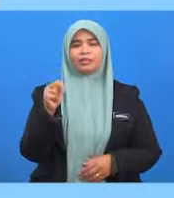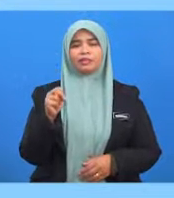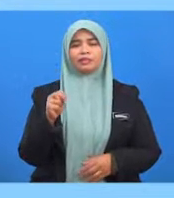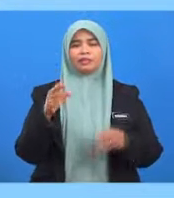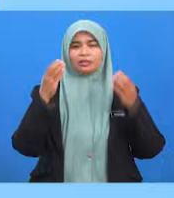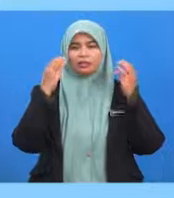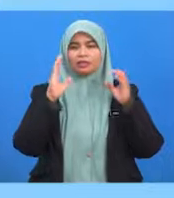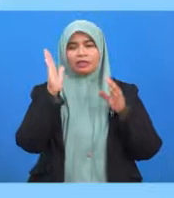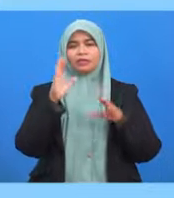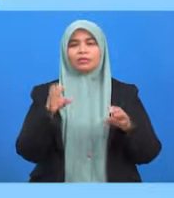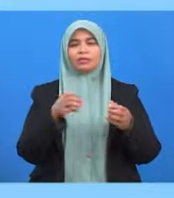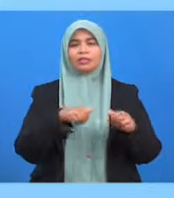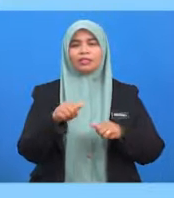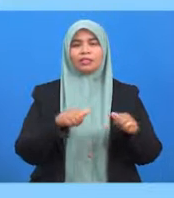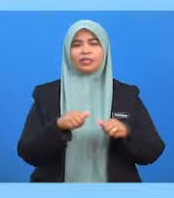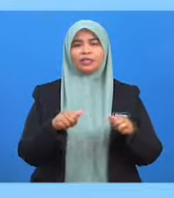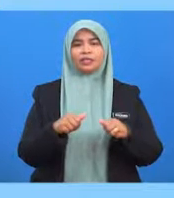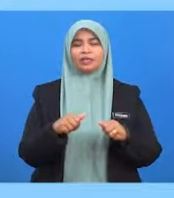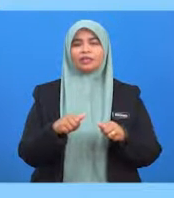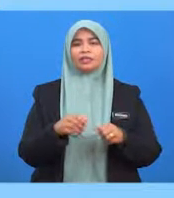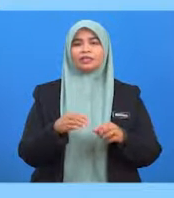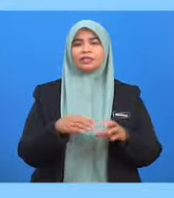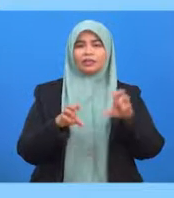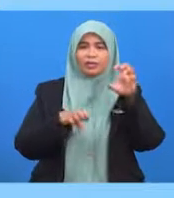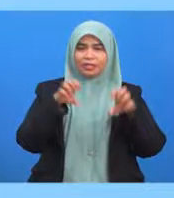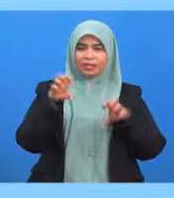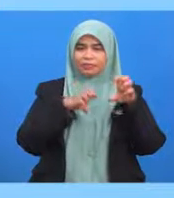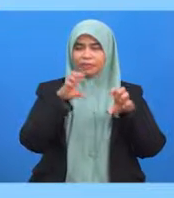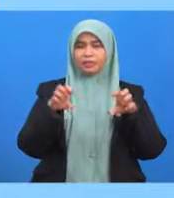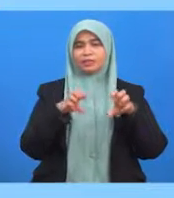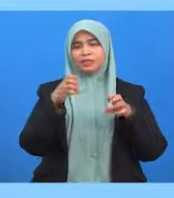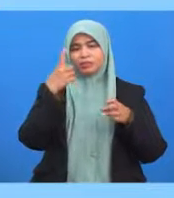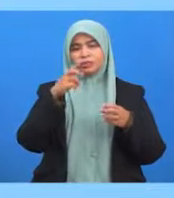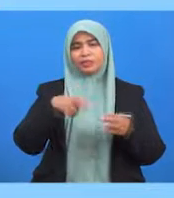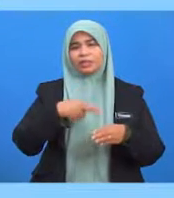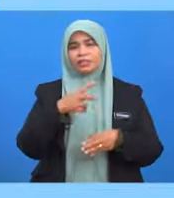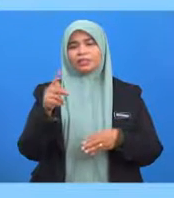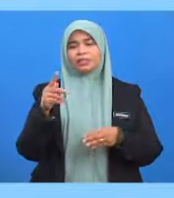jalankan satu aktiviti ataupun satu eksperimen untuk menghasilkan bunyi.